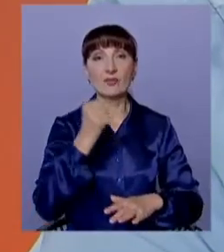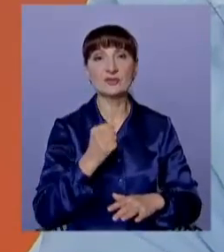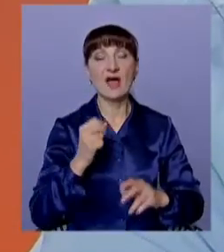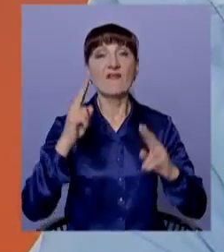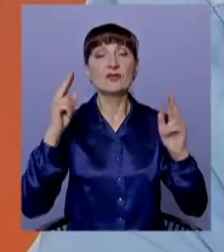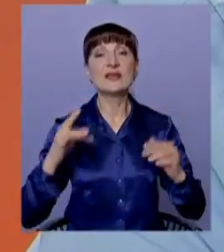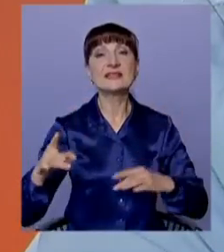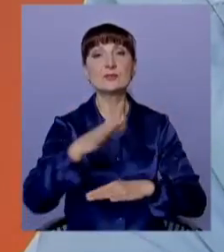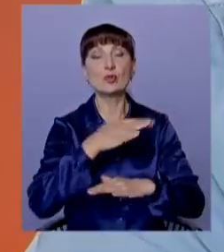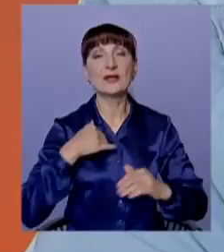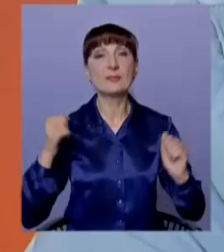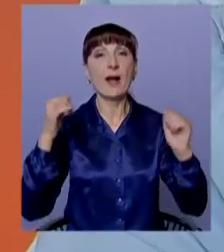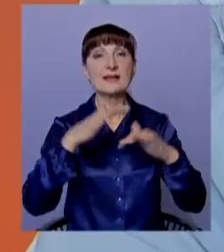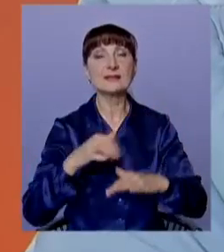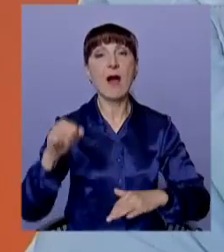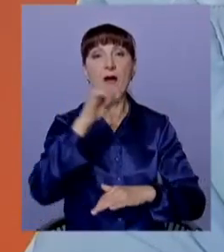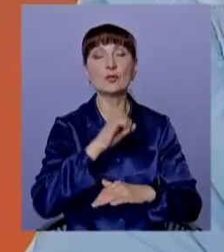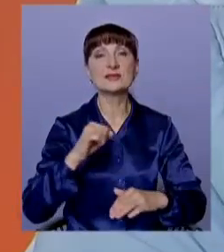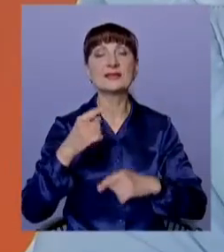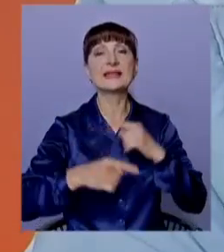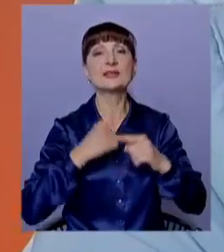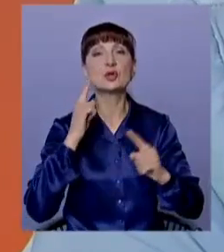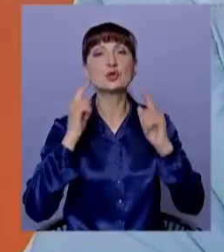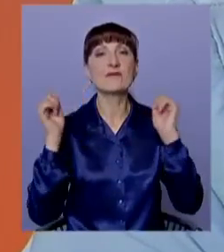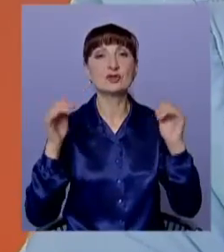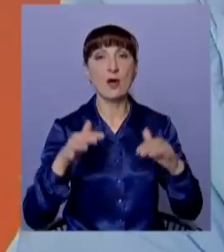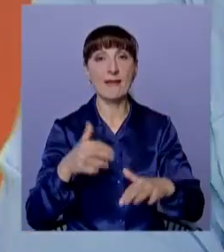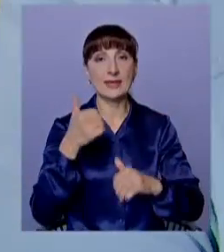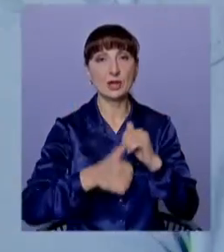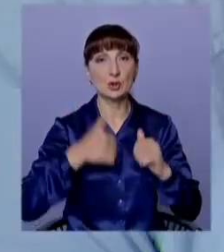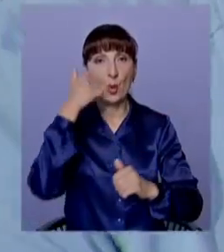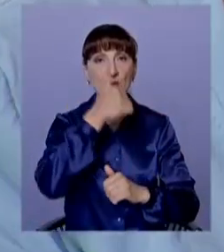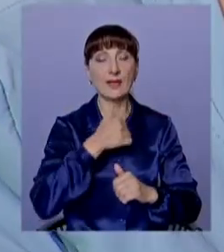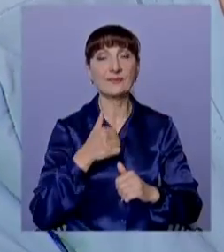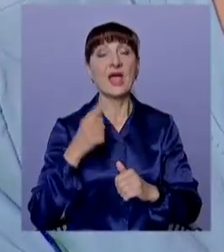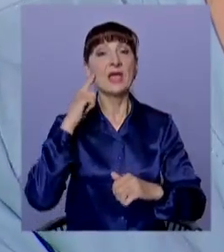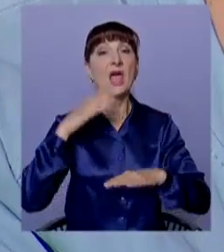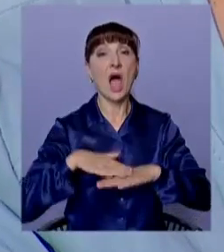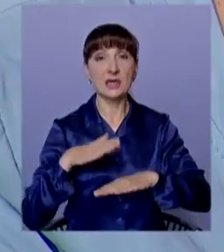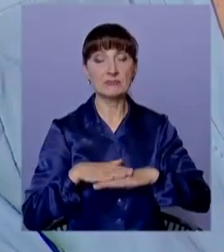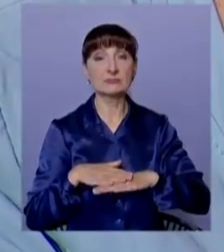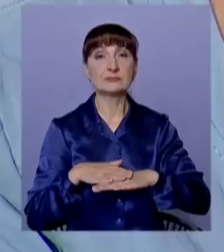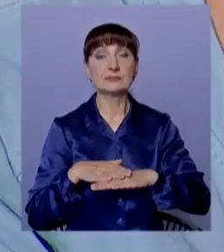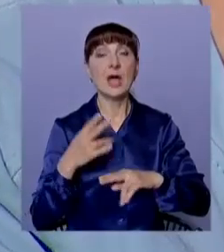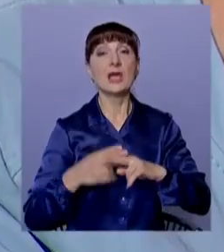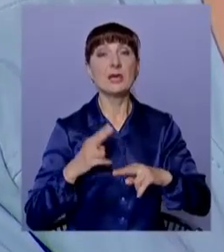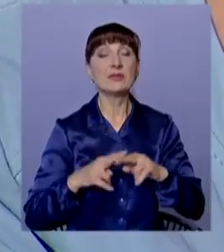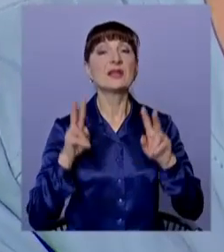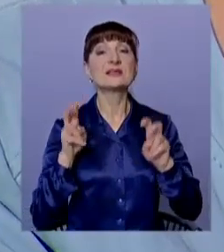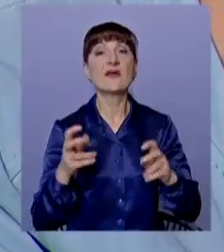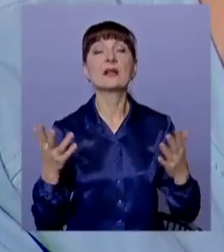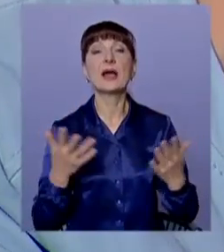Дворце Республики у нас проходил августовское традиционное совещание ежегодное. И Аким на это именно назвал,